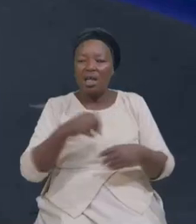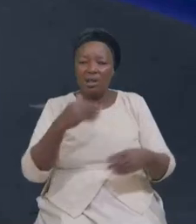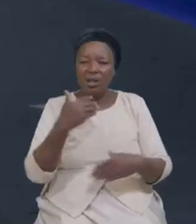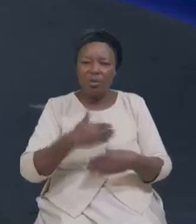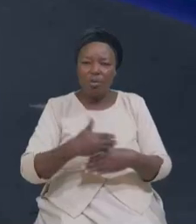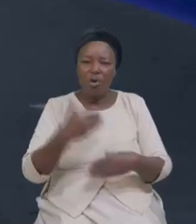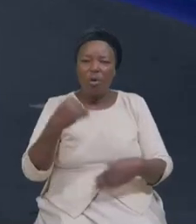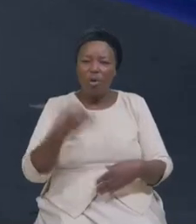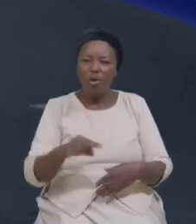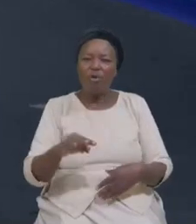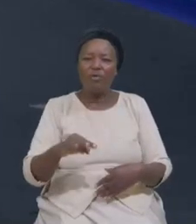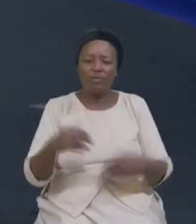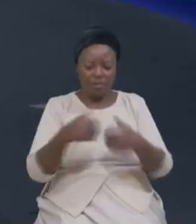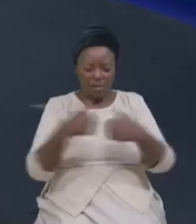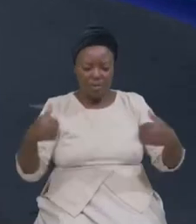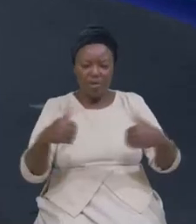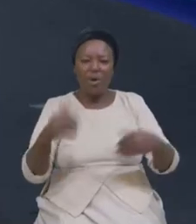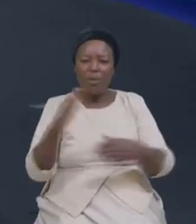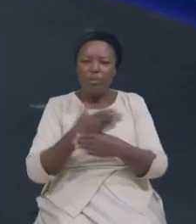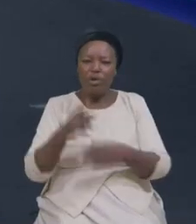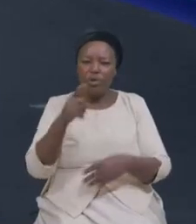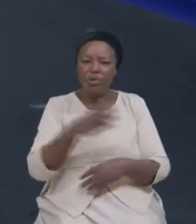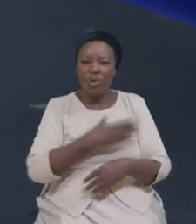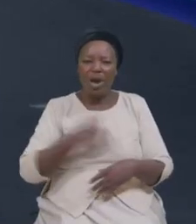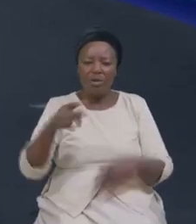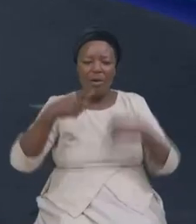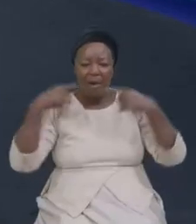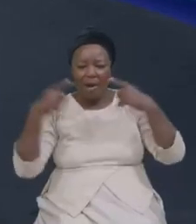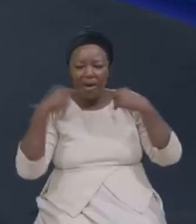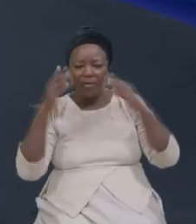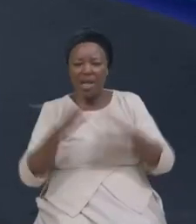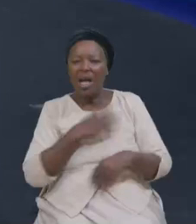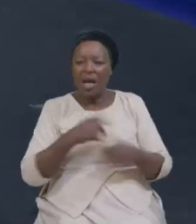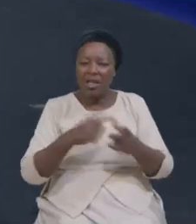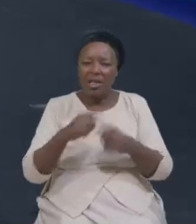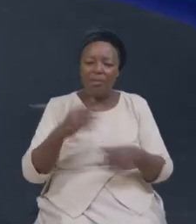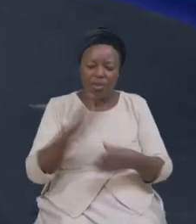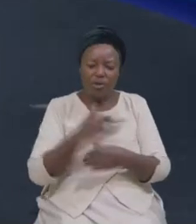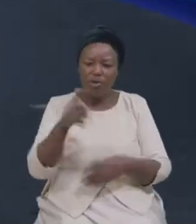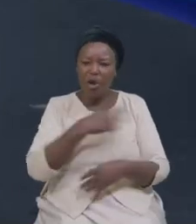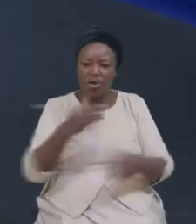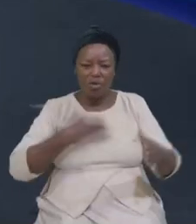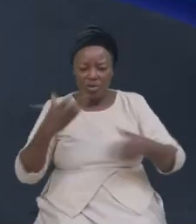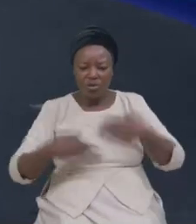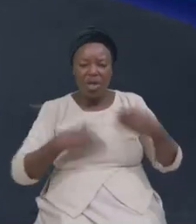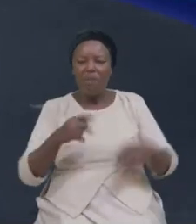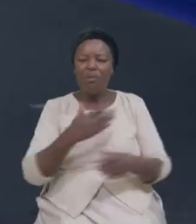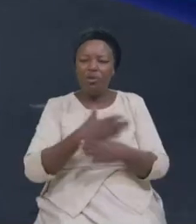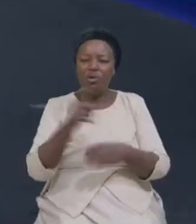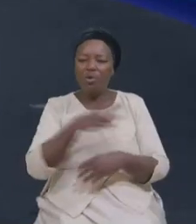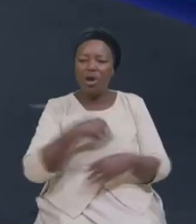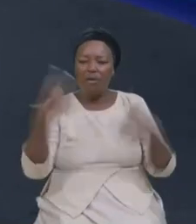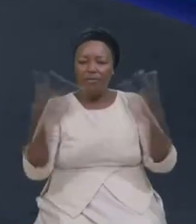la muraille de séparation entre toi et ton sourire, entre toi et la joie, entre toi et la victoire de ta vie. Tout le monde